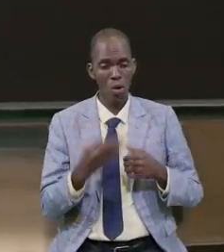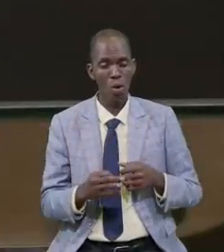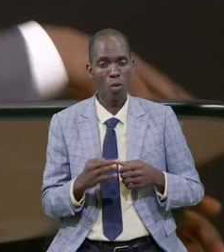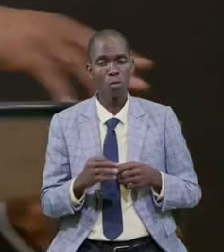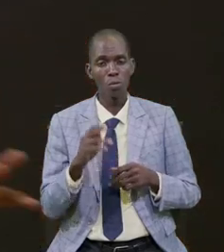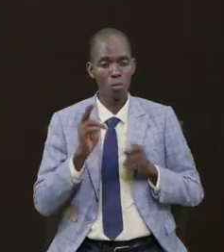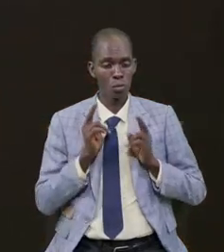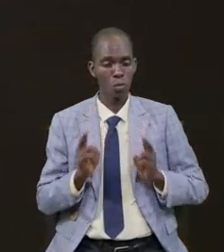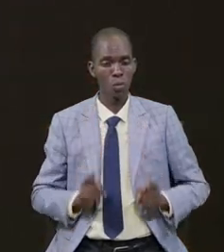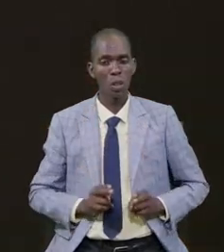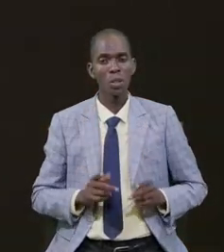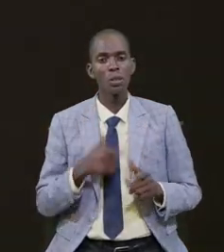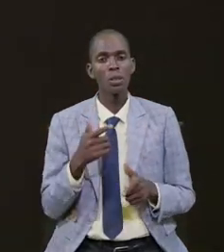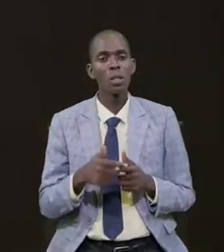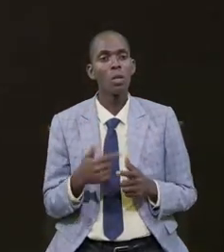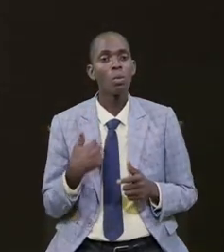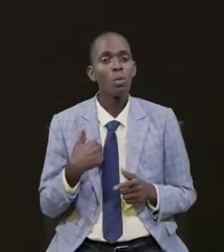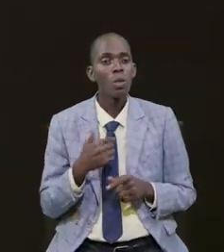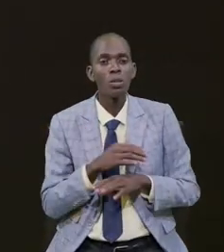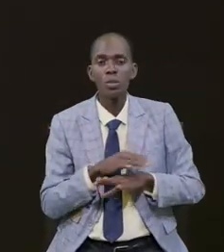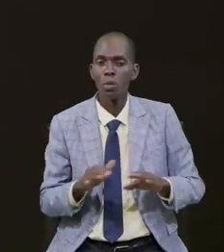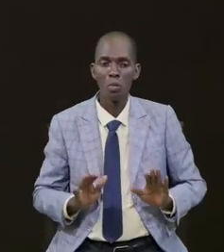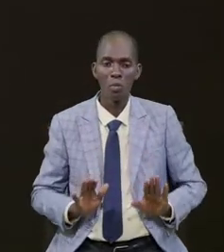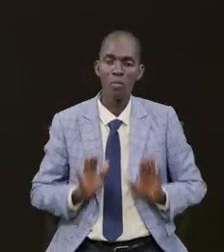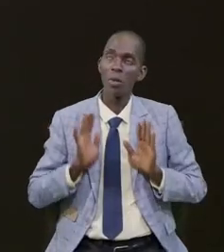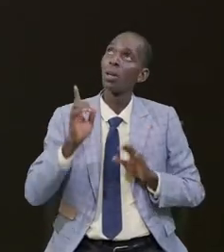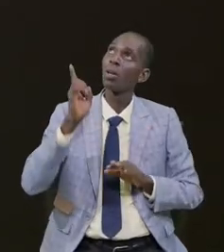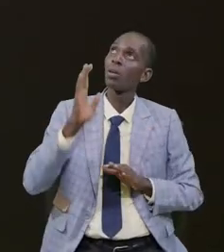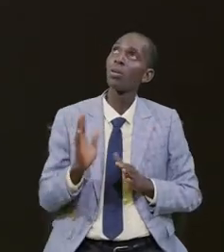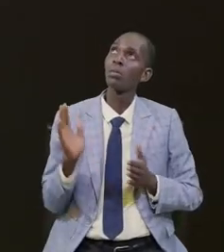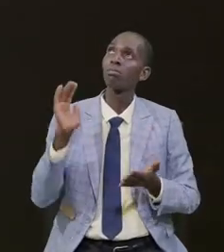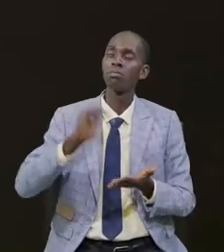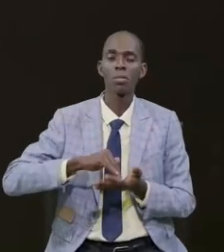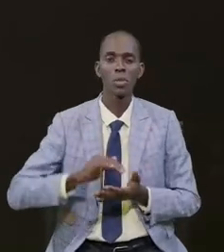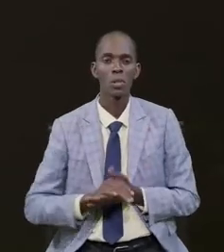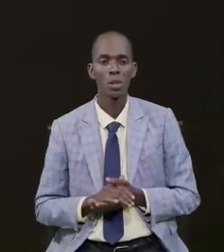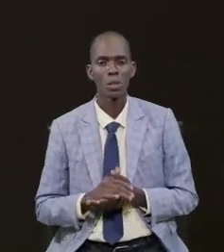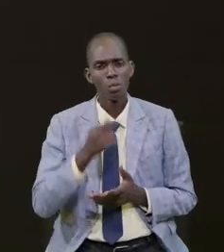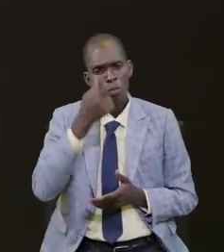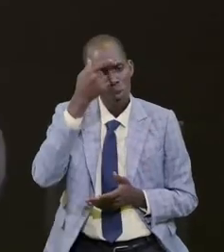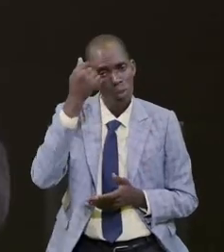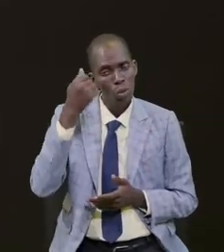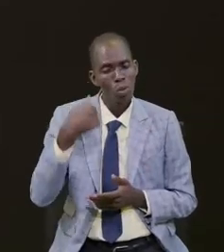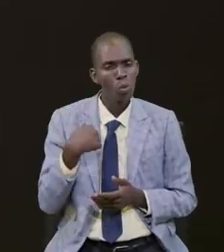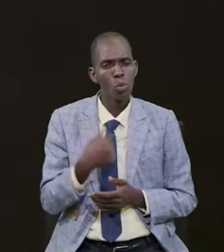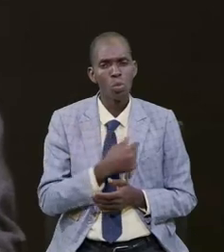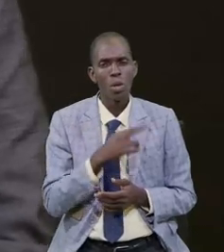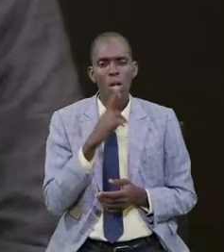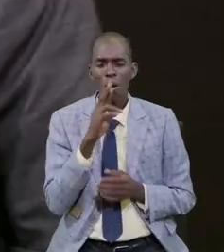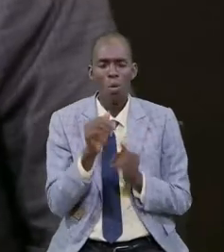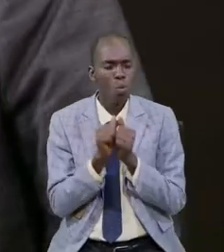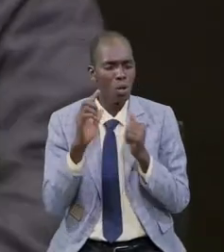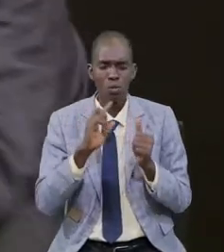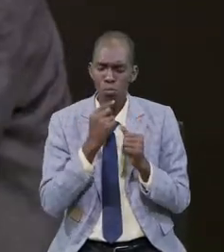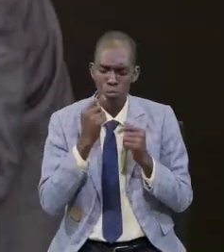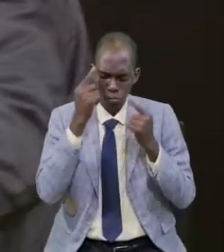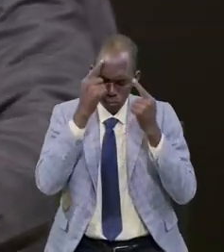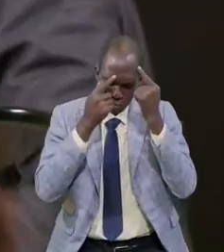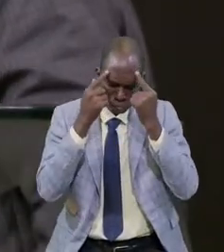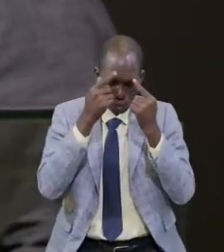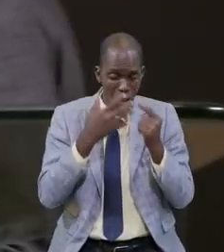hommes, donc nous ne craignons pas Dieu, nous ne craignons plus Dieu. Parce qu'on est irréfléchi